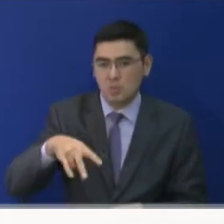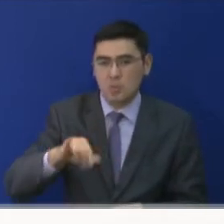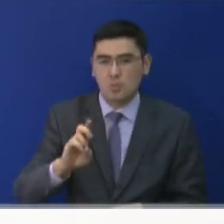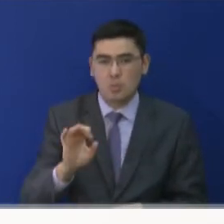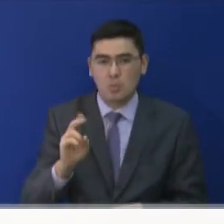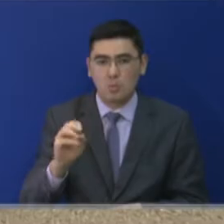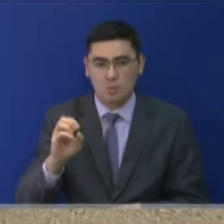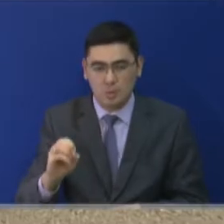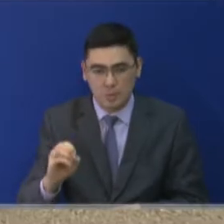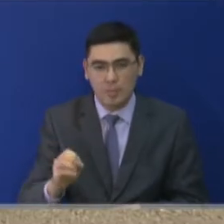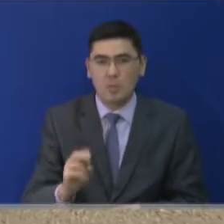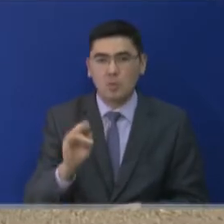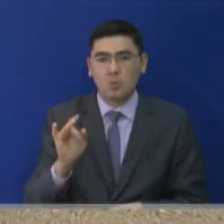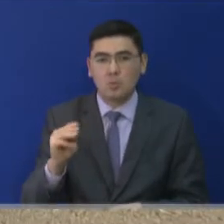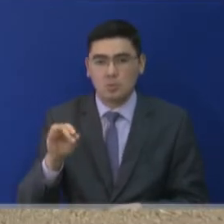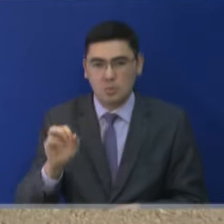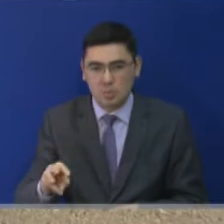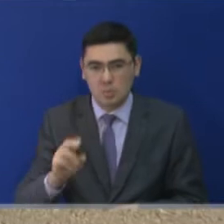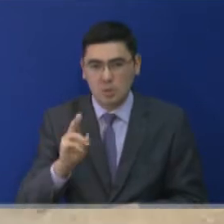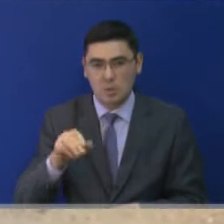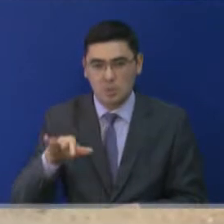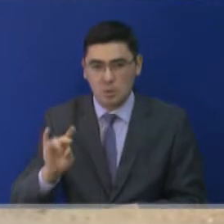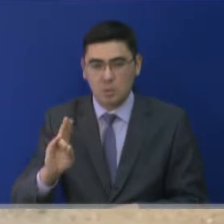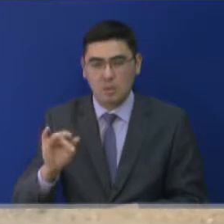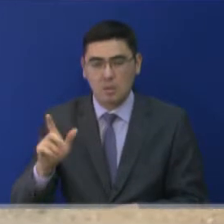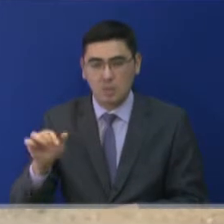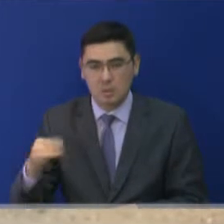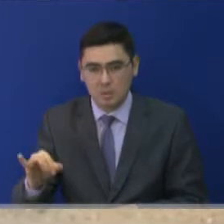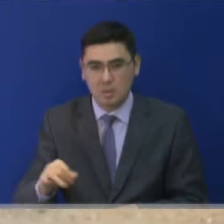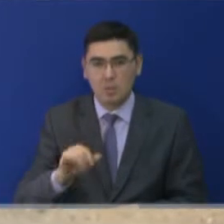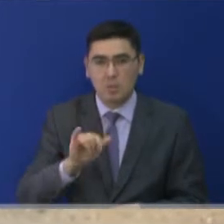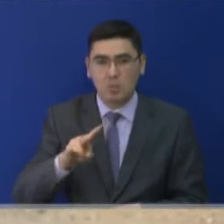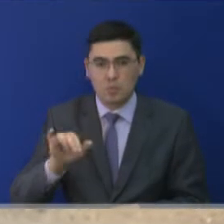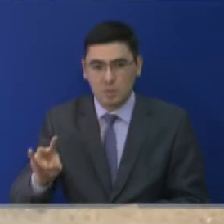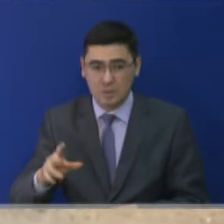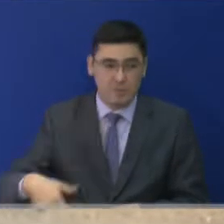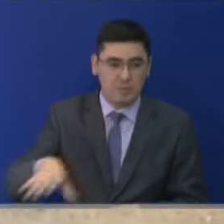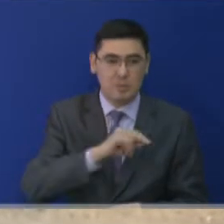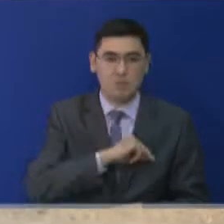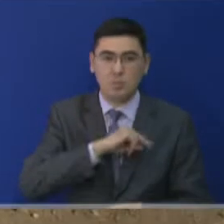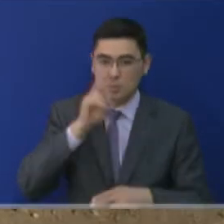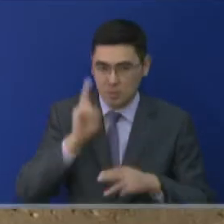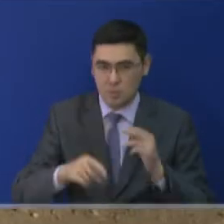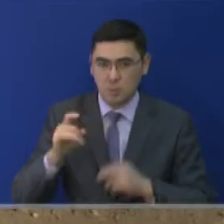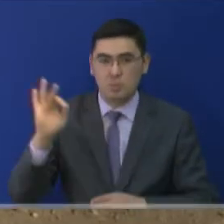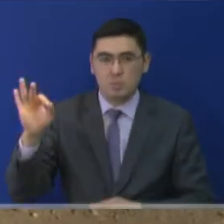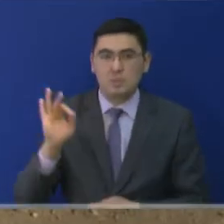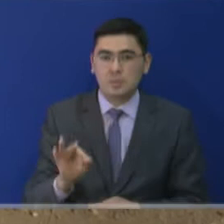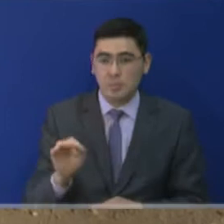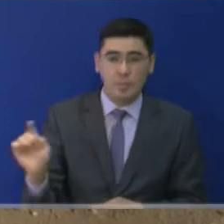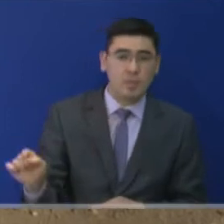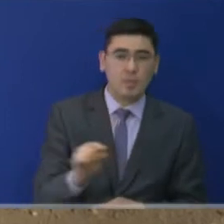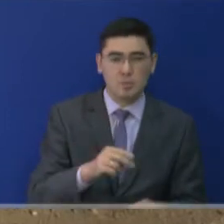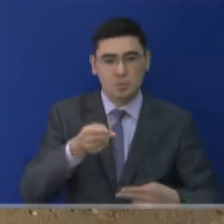Зайсан, Қатонқарағай, Күршім, Тарбағатай және Улан аудандарында толығымен аяқталды. Онда түрлі нысандардың құрылысы және